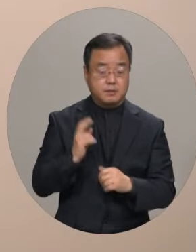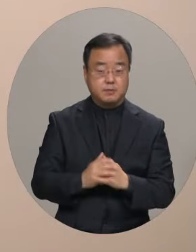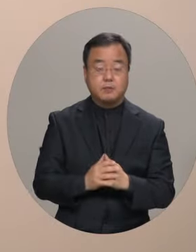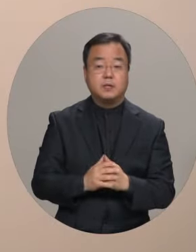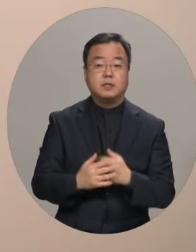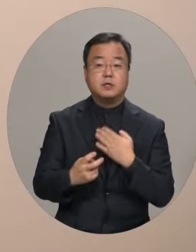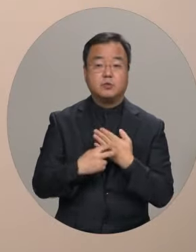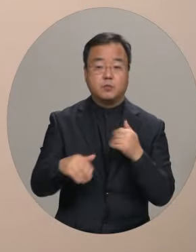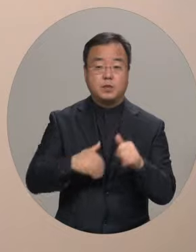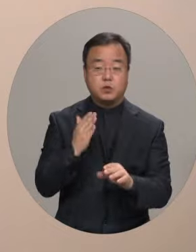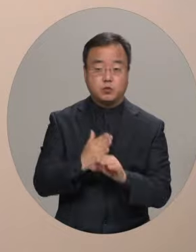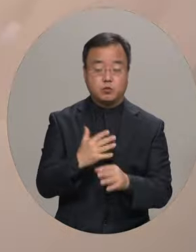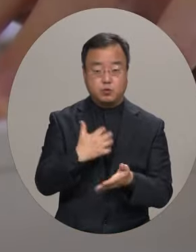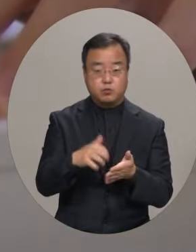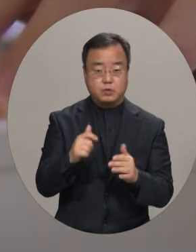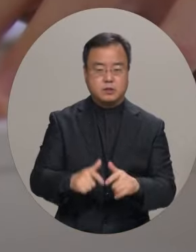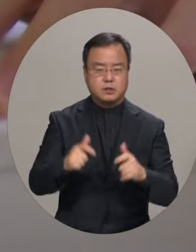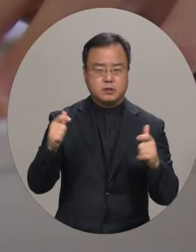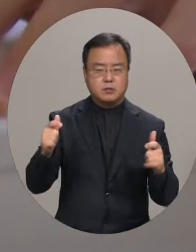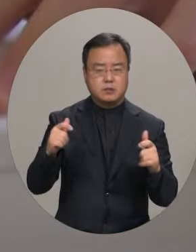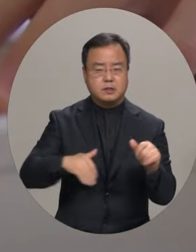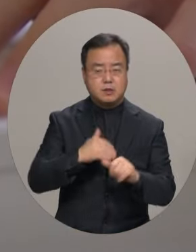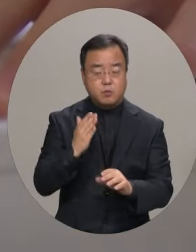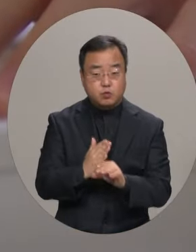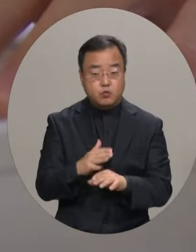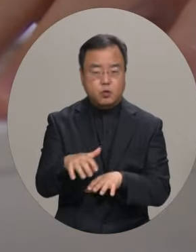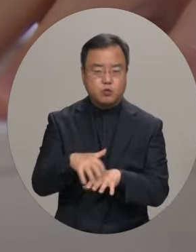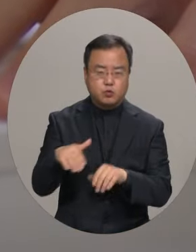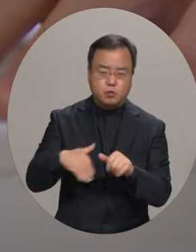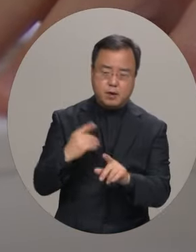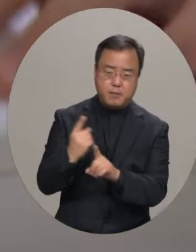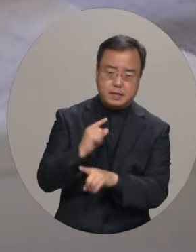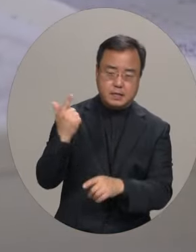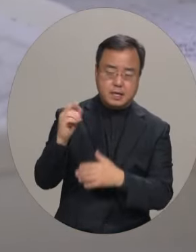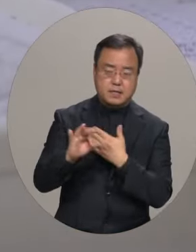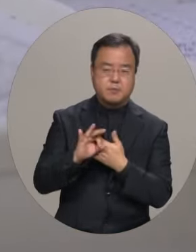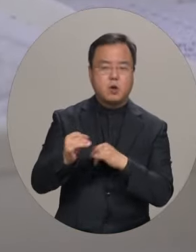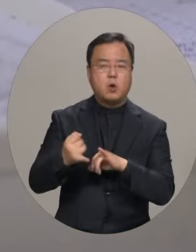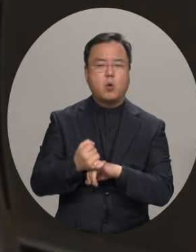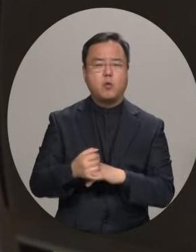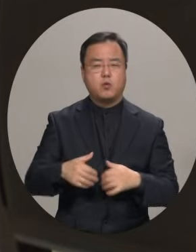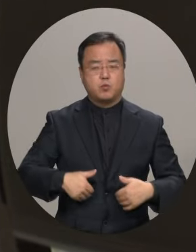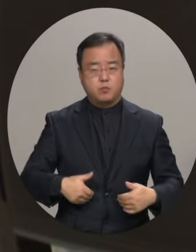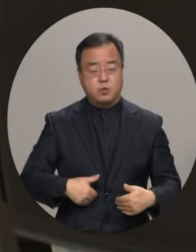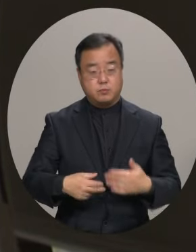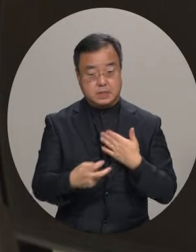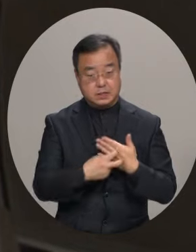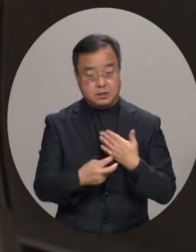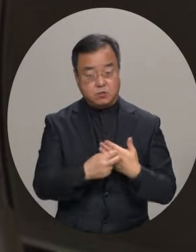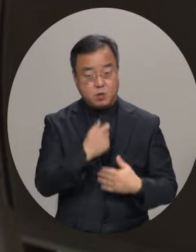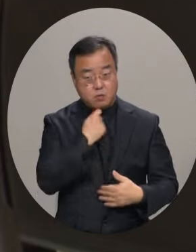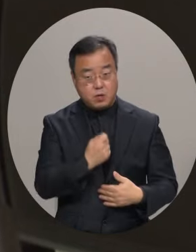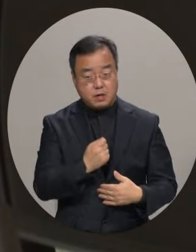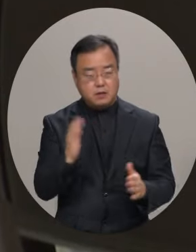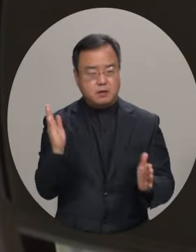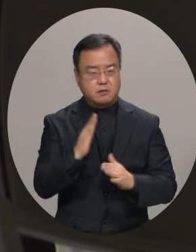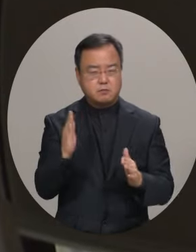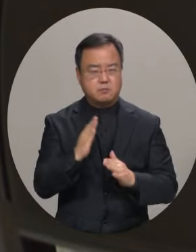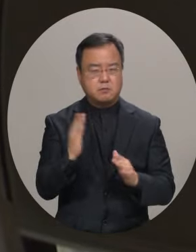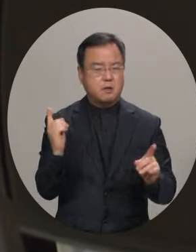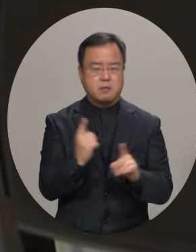늘더라도 구조적인 개선 없이는 학생들이 필수 의료 학과는 깊이 하는 현상이 개선되지 않는다며 보안책